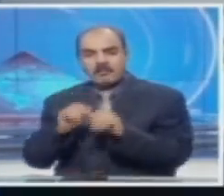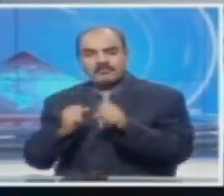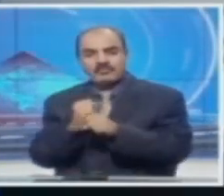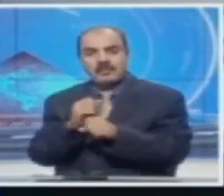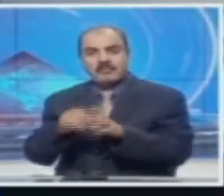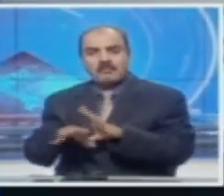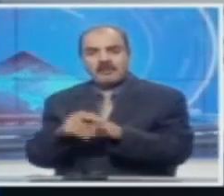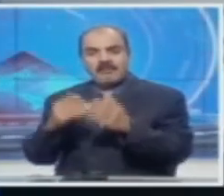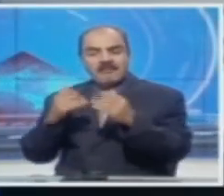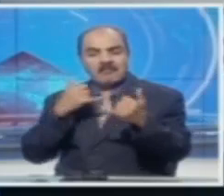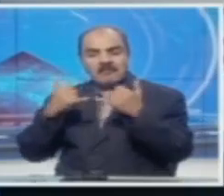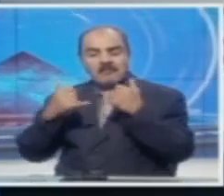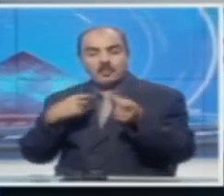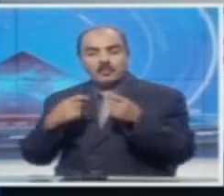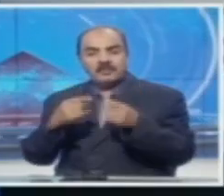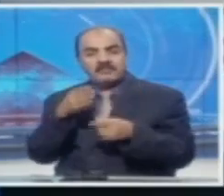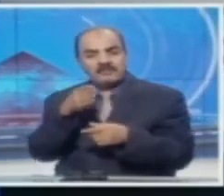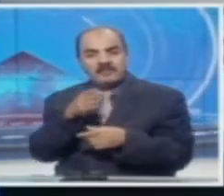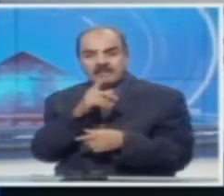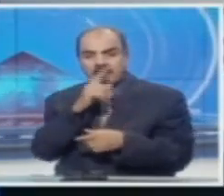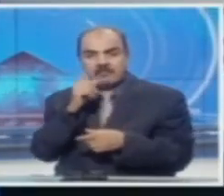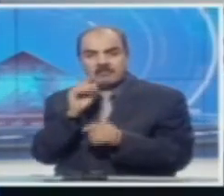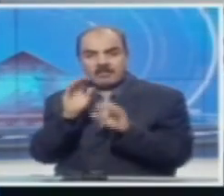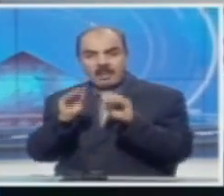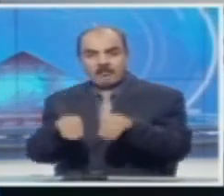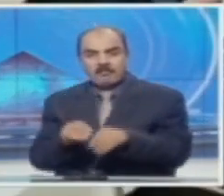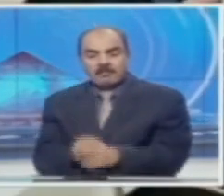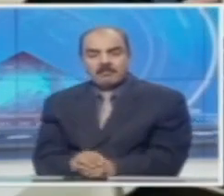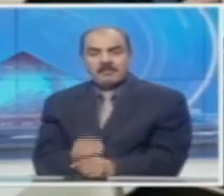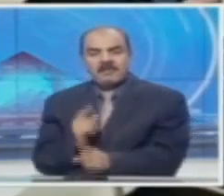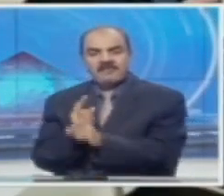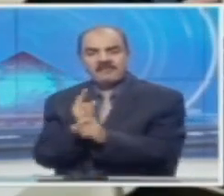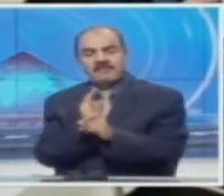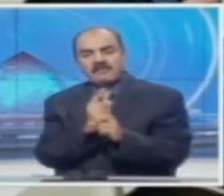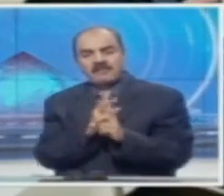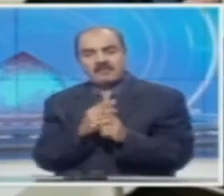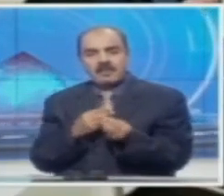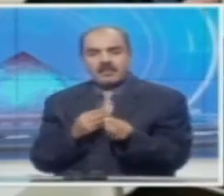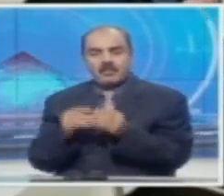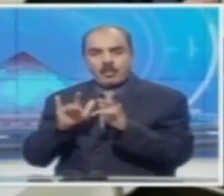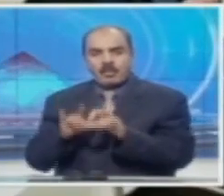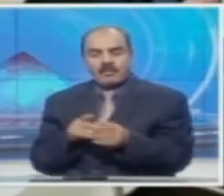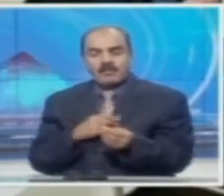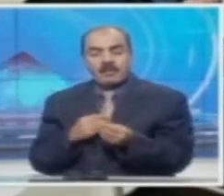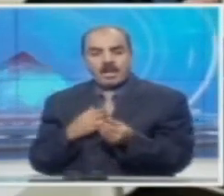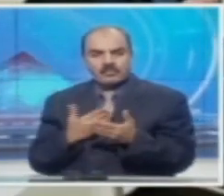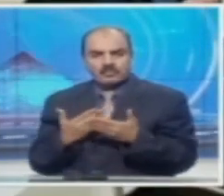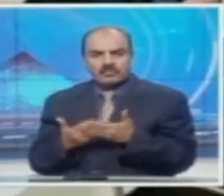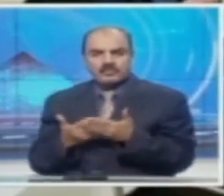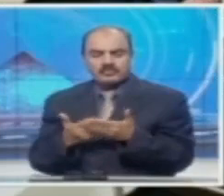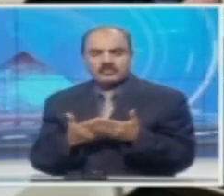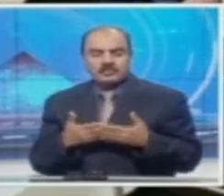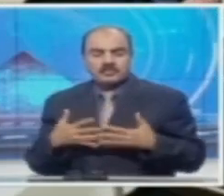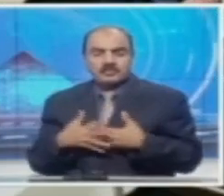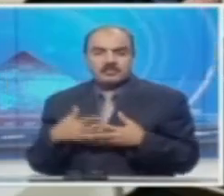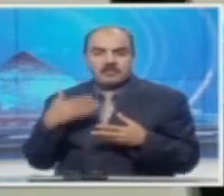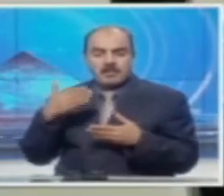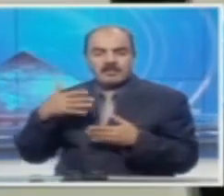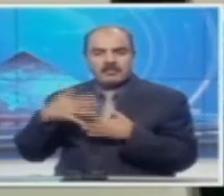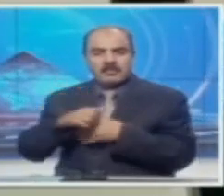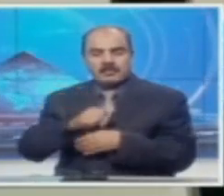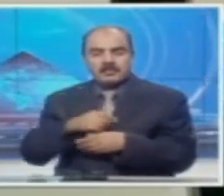من كبرى الشركات العالمية العاملة في مجال الاتصالات وتكنولوجيا المعلومات. ناقش خلالها فتح آفاق جديدة للتعاون والاستثمار في